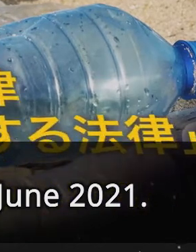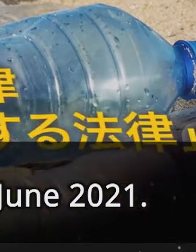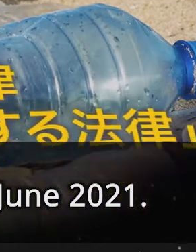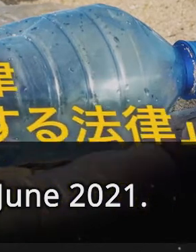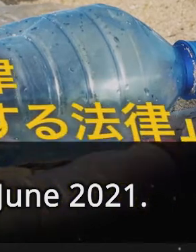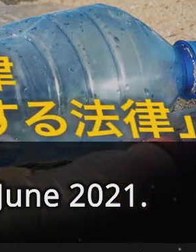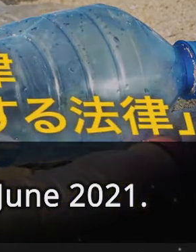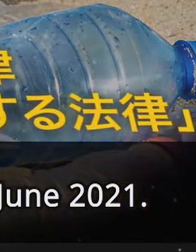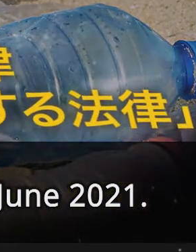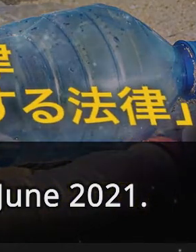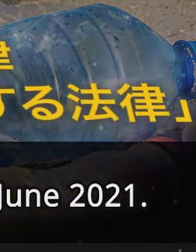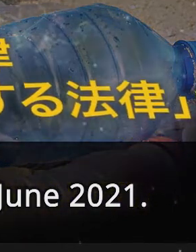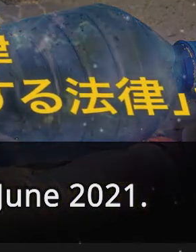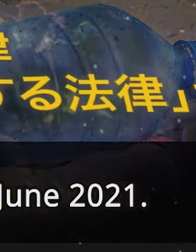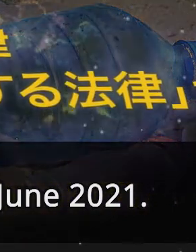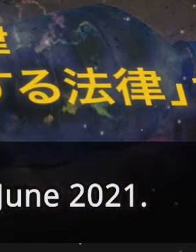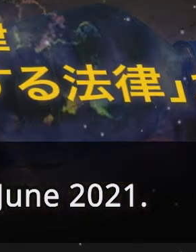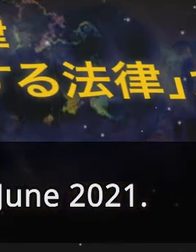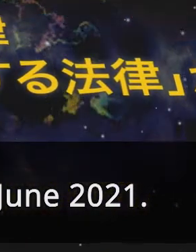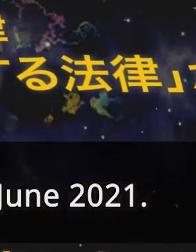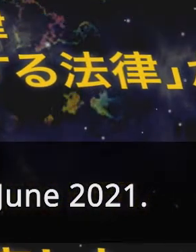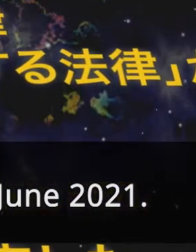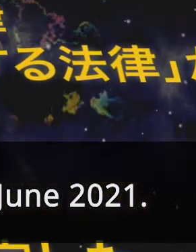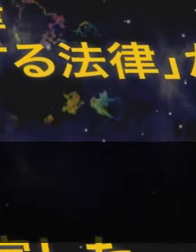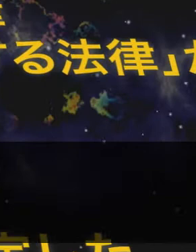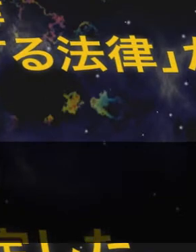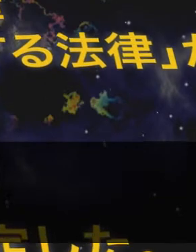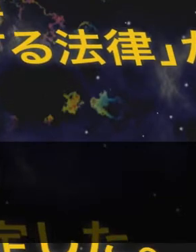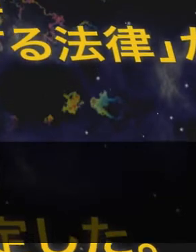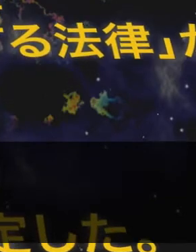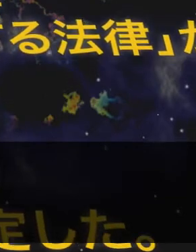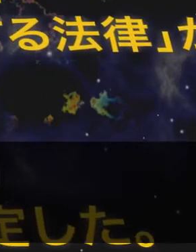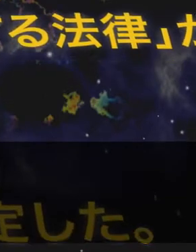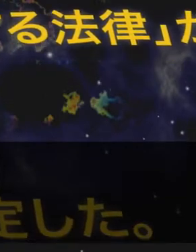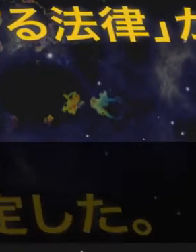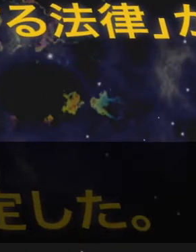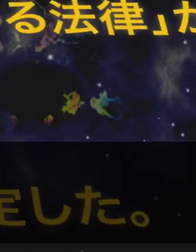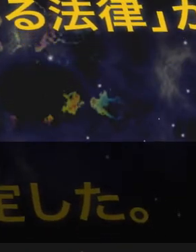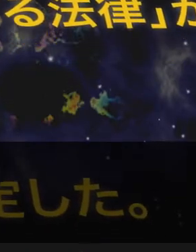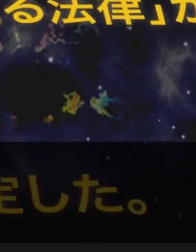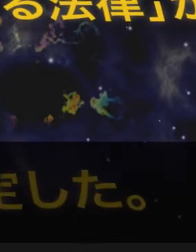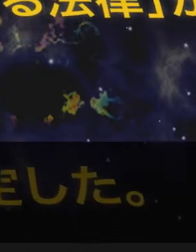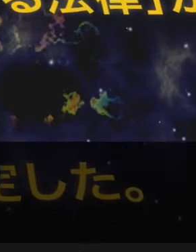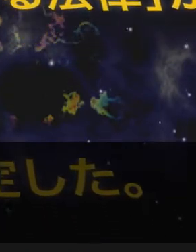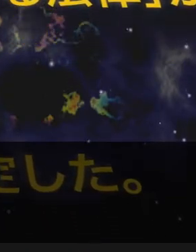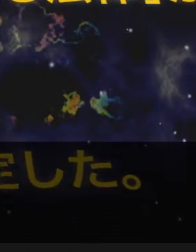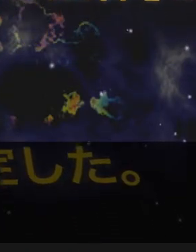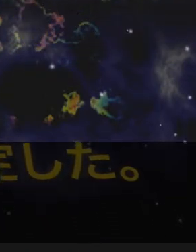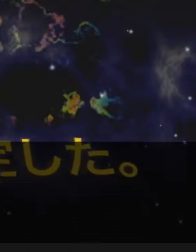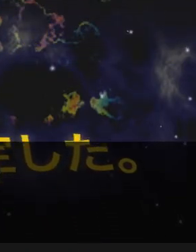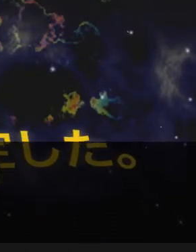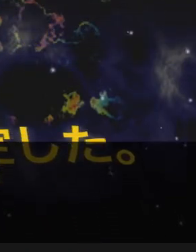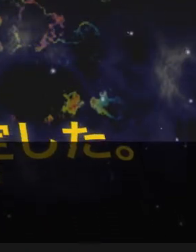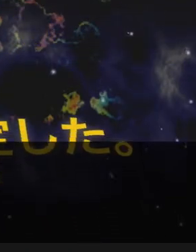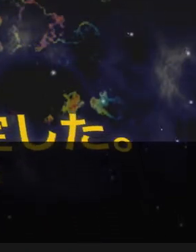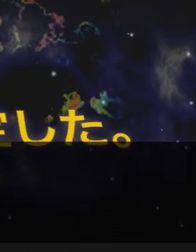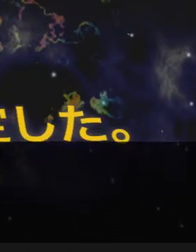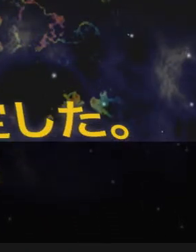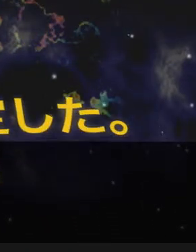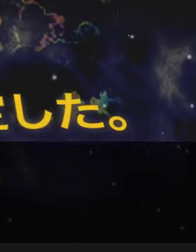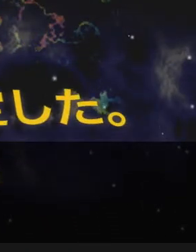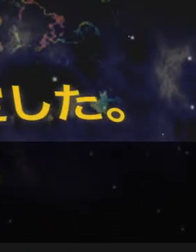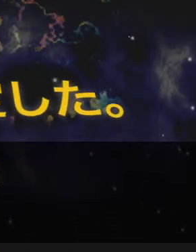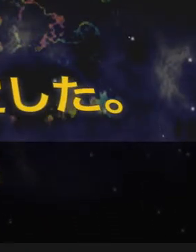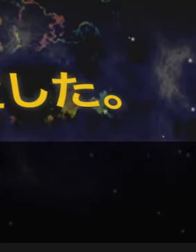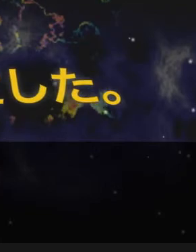国会で可決成立しましたっぽ帰宅もこの機にプラスチック資源化への取り組みを決定し